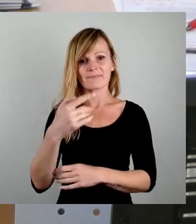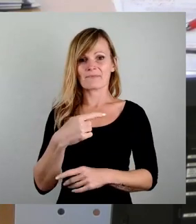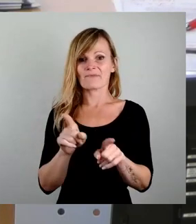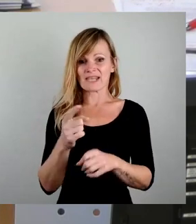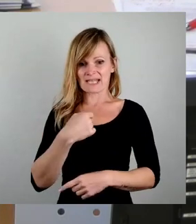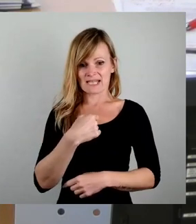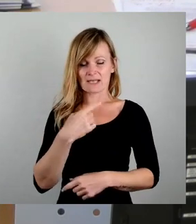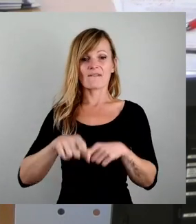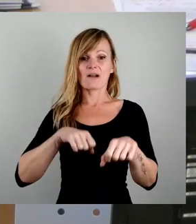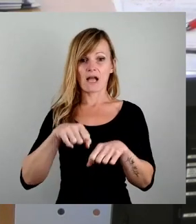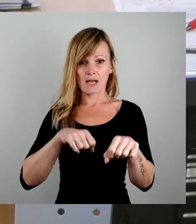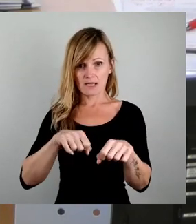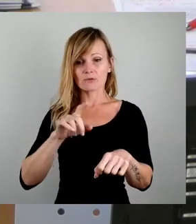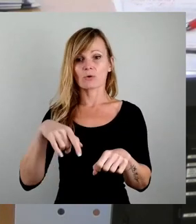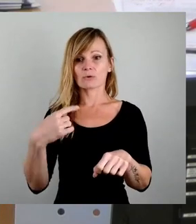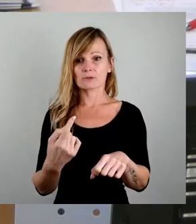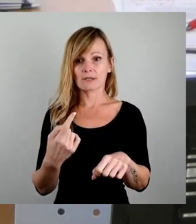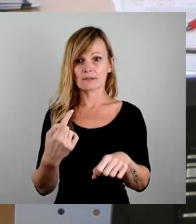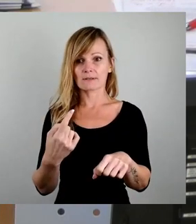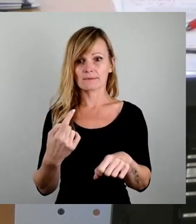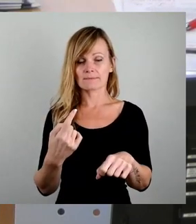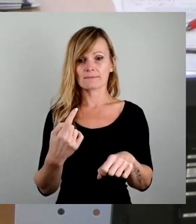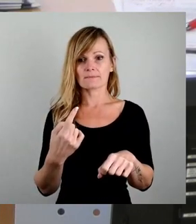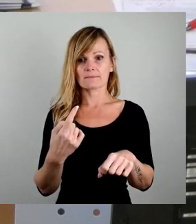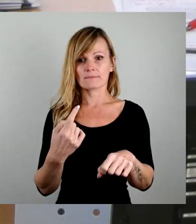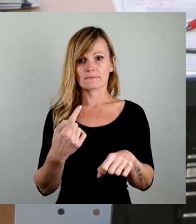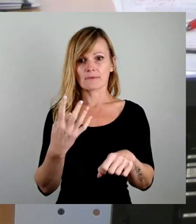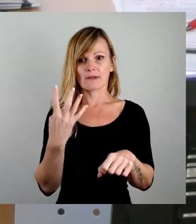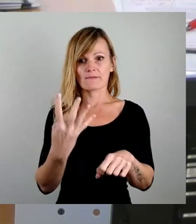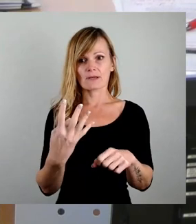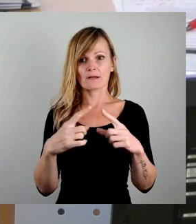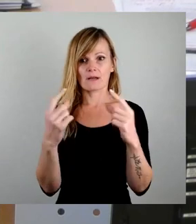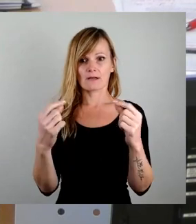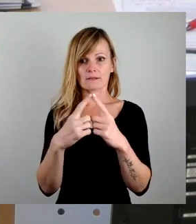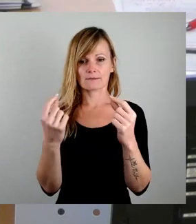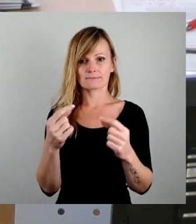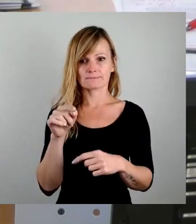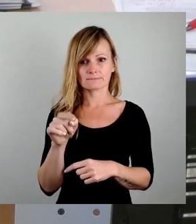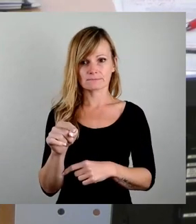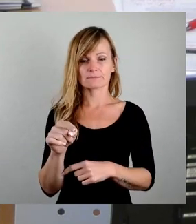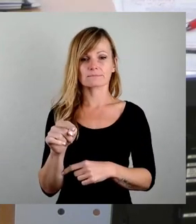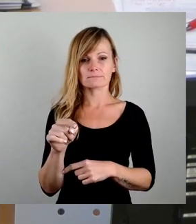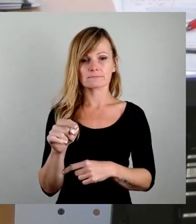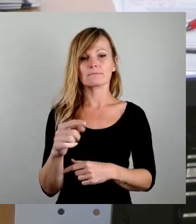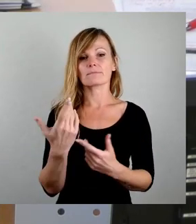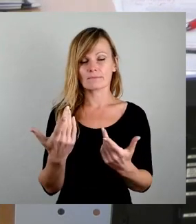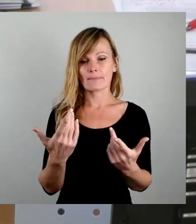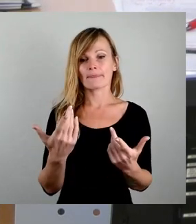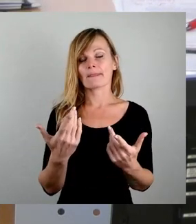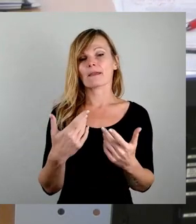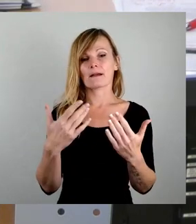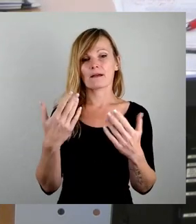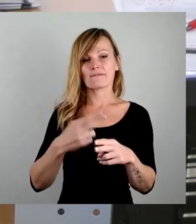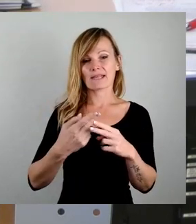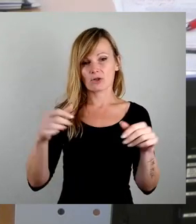mit dem Fahrrad und die holen sich dann einfach eine Viererkarte. Ja, entweder wenn das Wetter so schlecht ist, dass man nie mit dem Fahrrad fahren möchte, oder wie heute zum Beispiel,